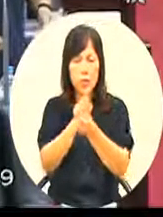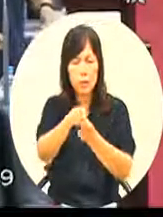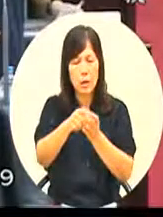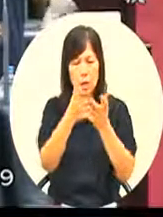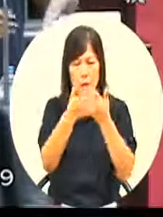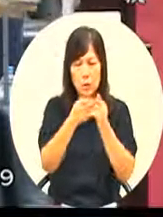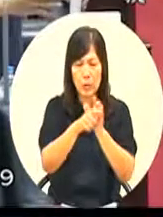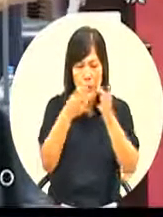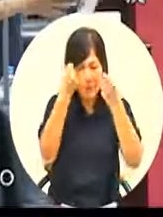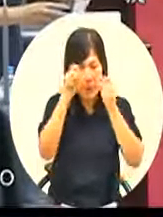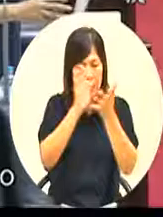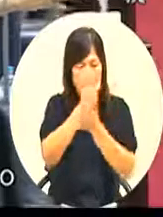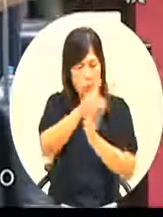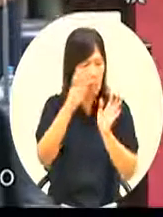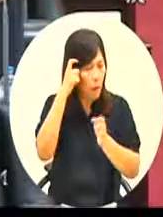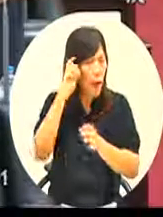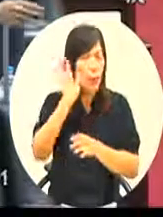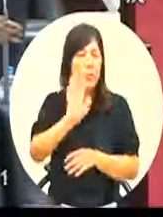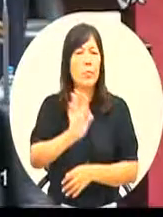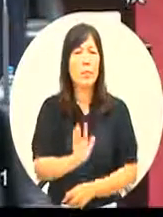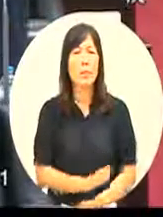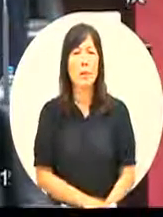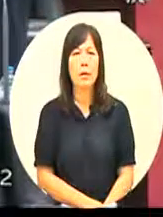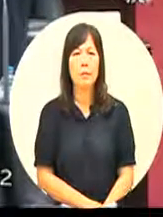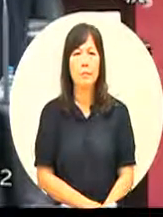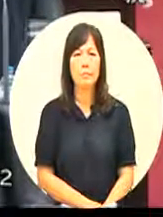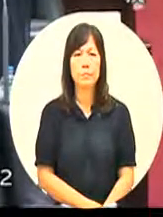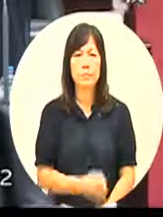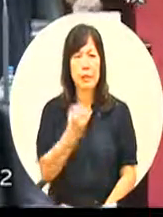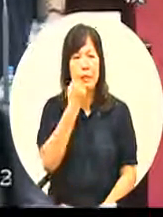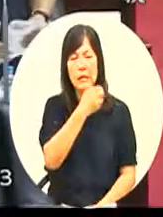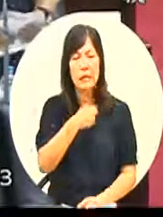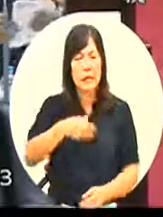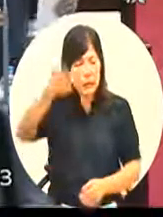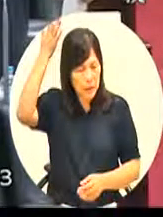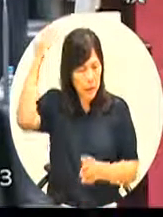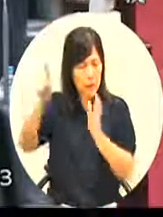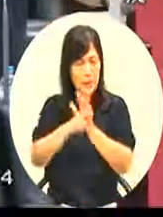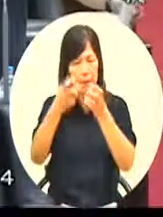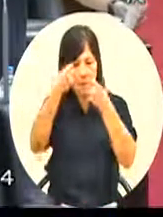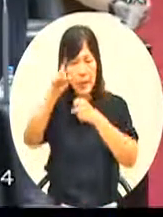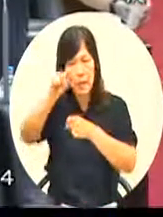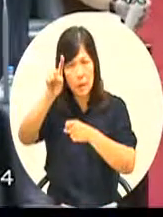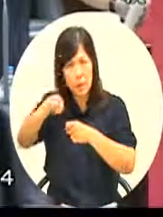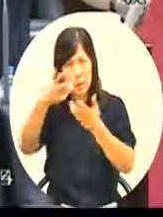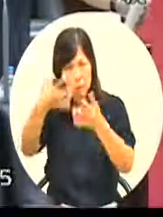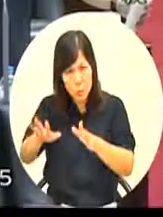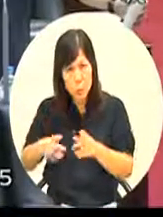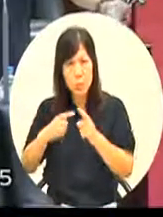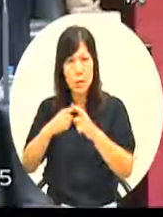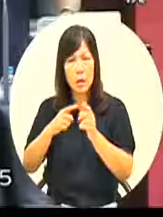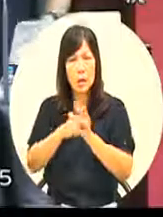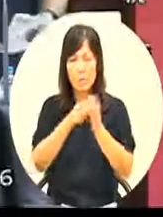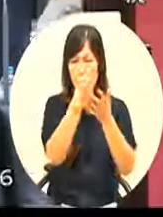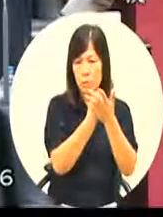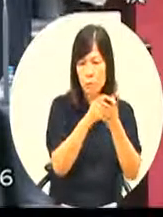同学，所以会变成说很可能当年毕业1000个，可能留下来做这些幼保工作的